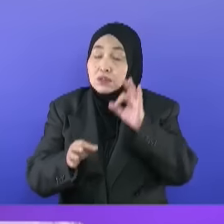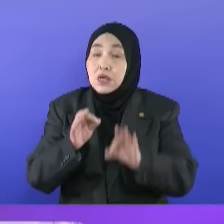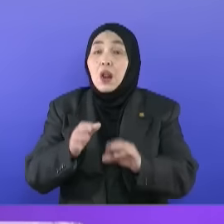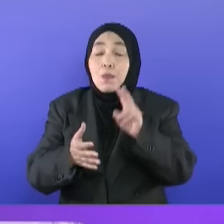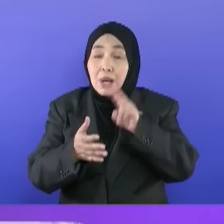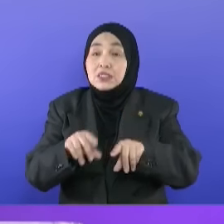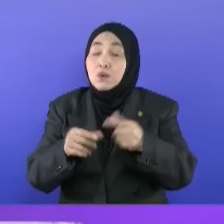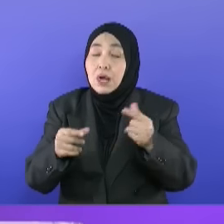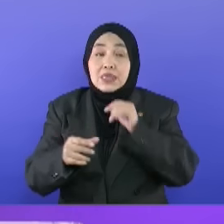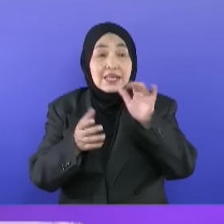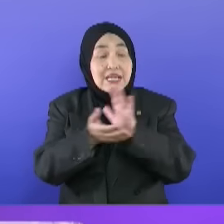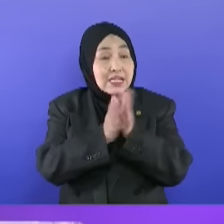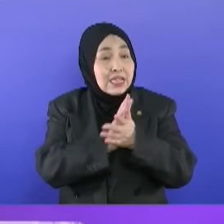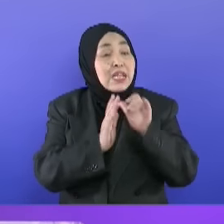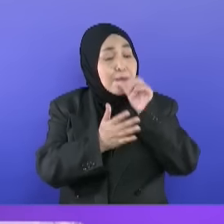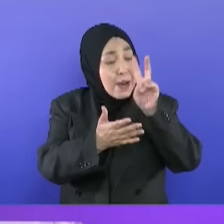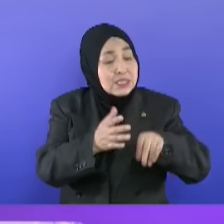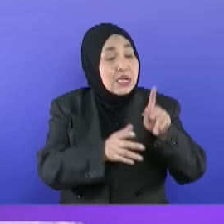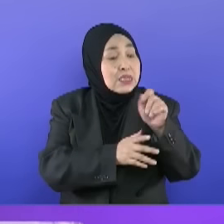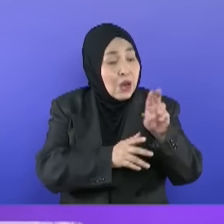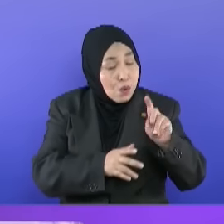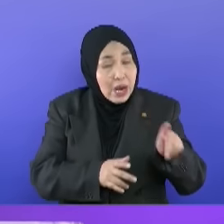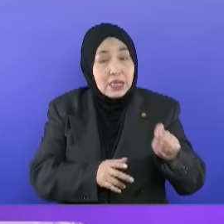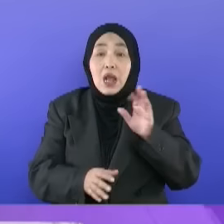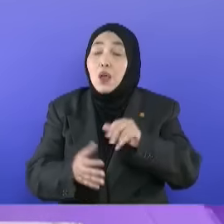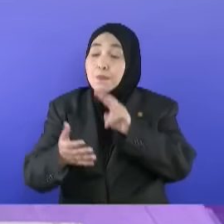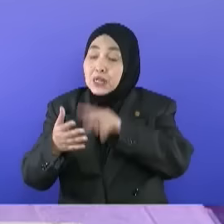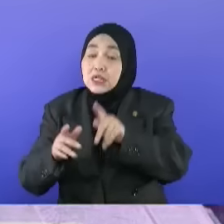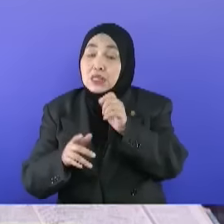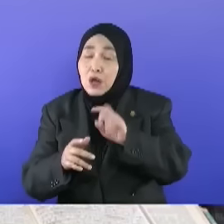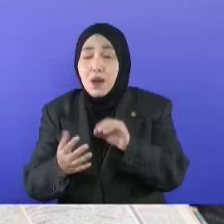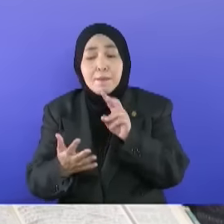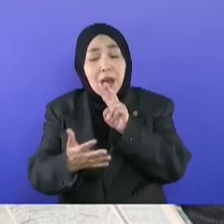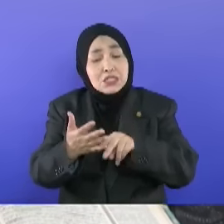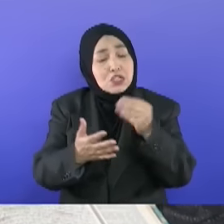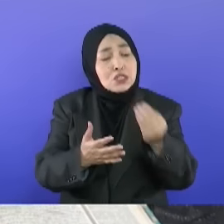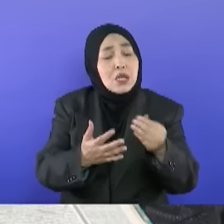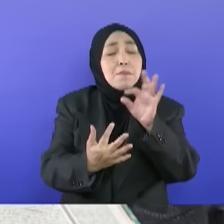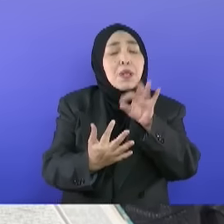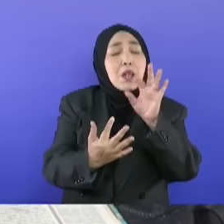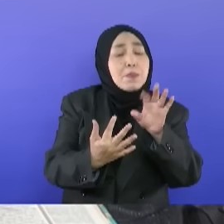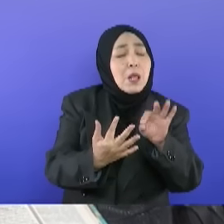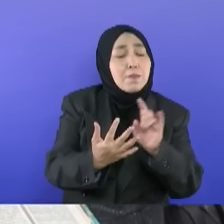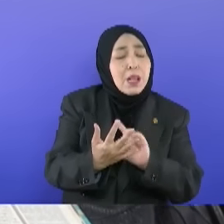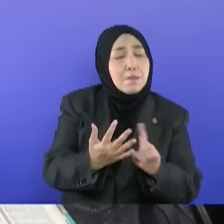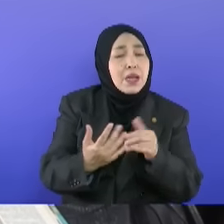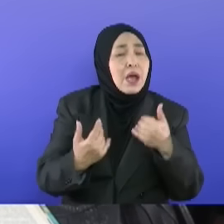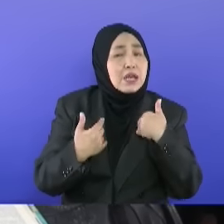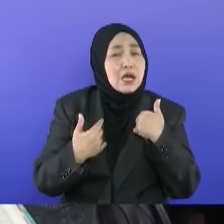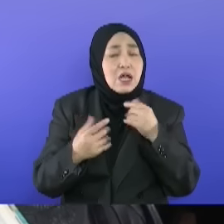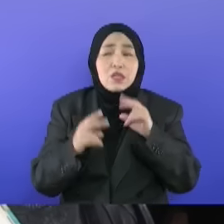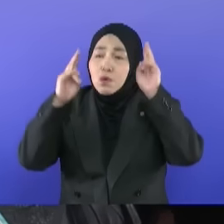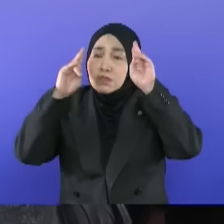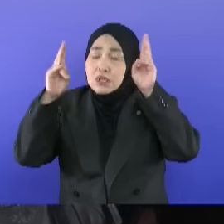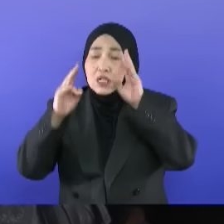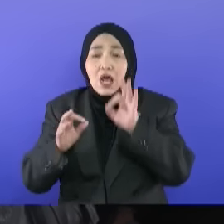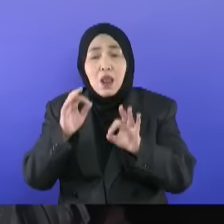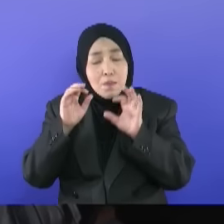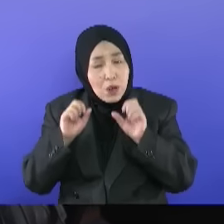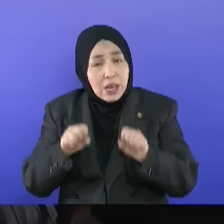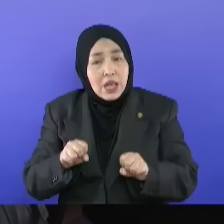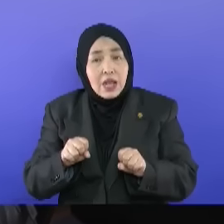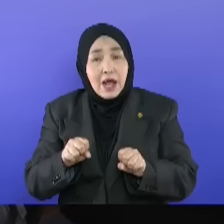tak jadi macam mereka. Mereka tak baca Taurat ataupun kalau baca Taurat itu baca sikit-sikit pilih mana yang ada ataupun ustaz-ustaznya tu kalau boleh